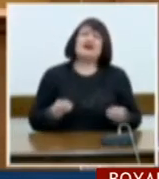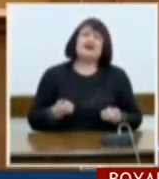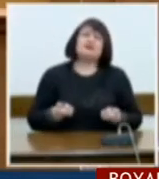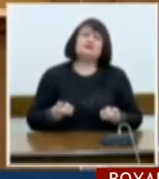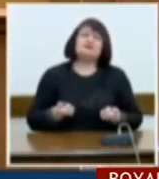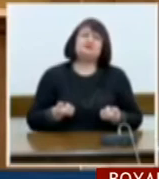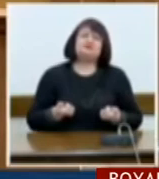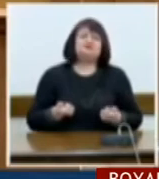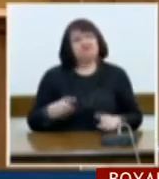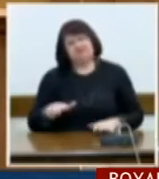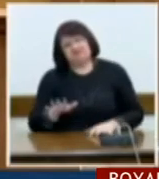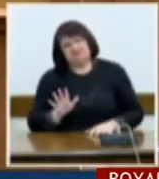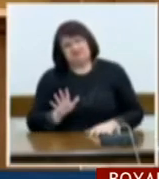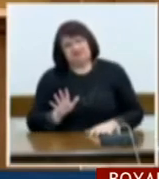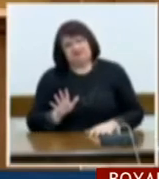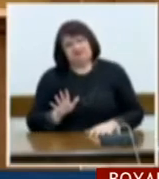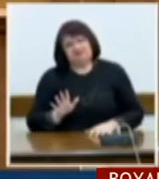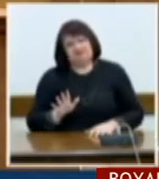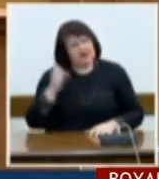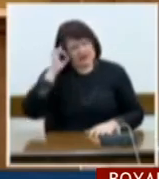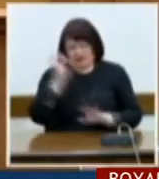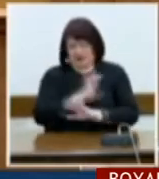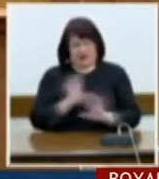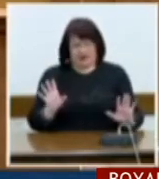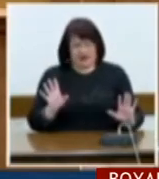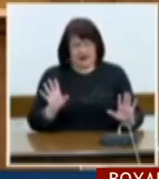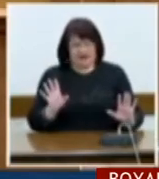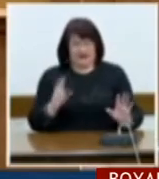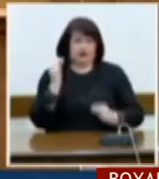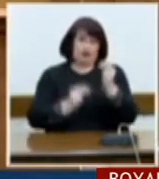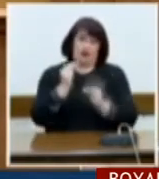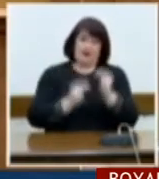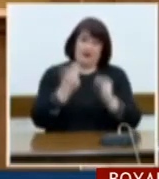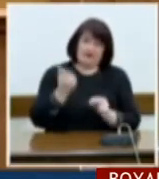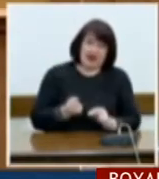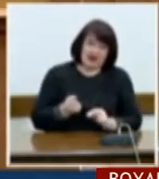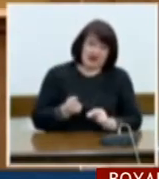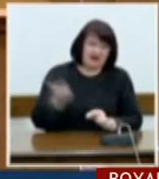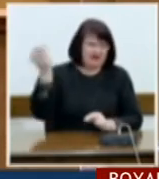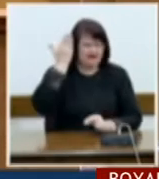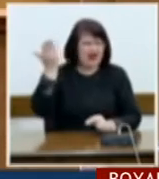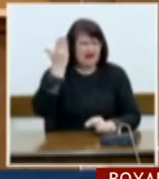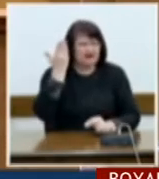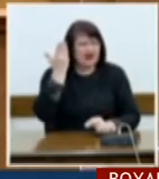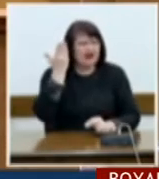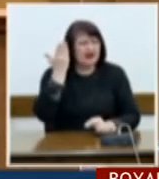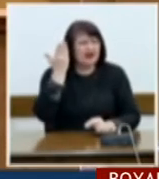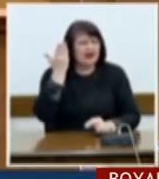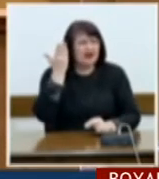Μάλλον δεν είχε πάρει χαμπάρι ότι υπάρχει πρόβλημα και κυρίως δεν είχε κατανοήσει τι είναι αυτό που